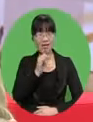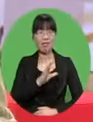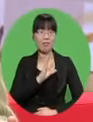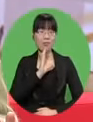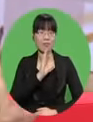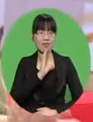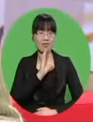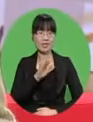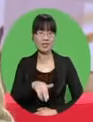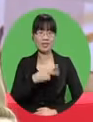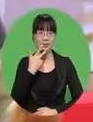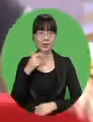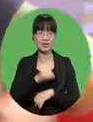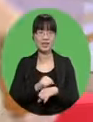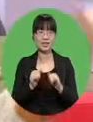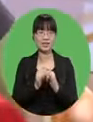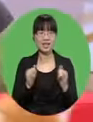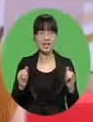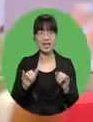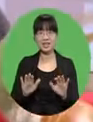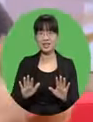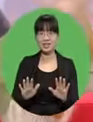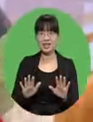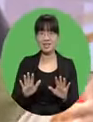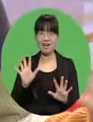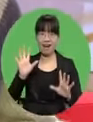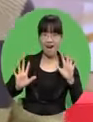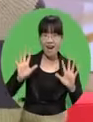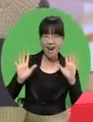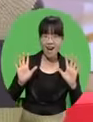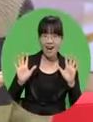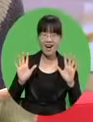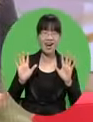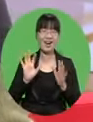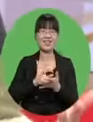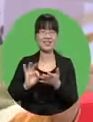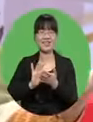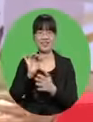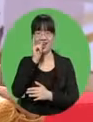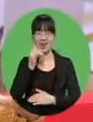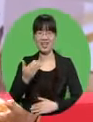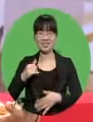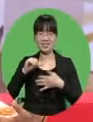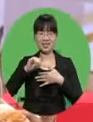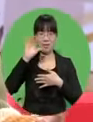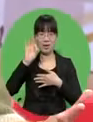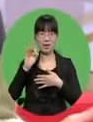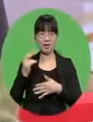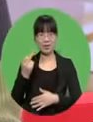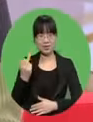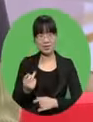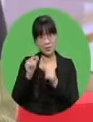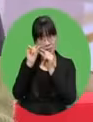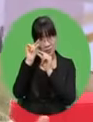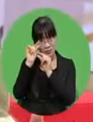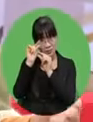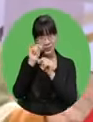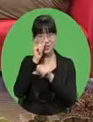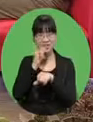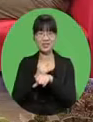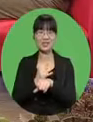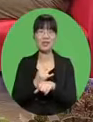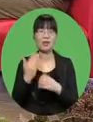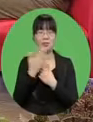역시 영어를 잘하는 사람들은 이게 그 액션을 하네요. 준현이도 아까 그랬잖아요. 그 동생도 조금 이러면서 하면서